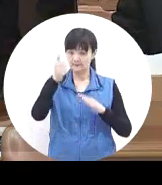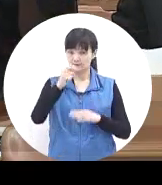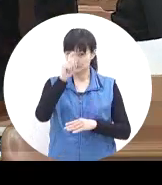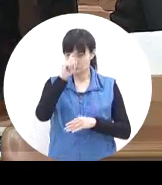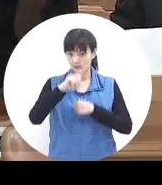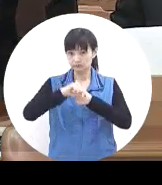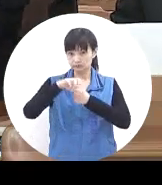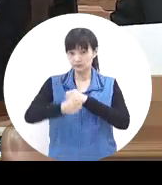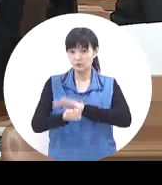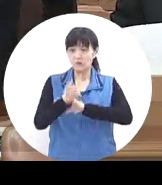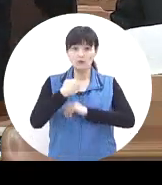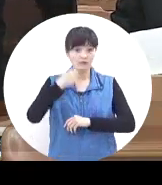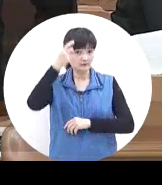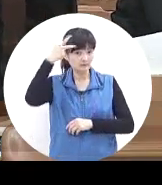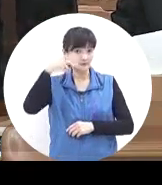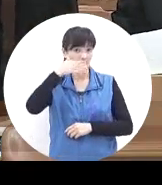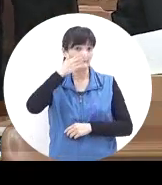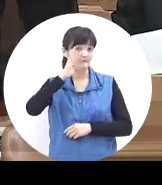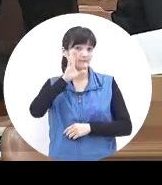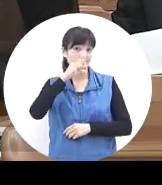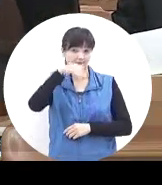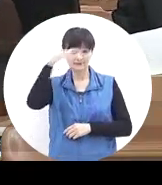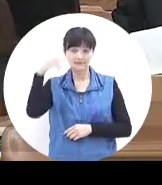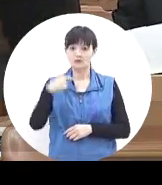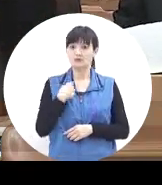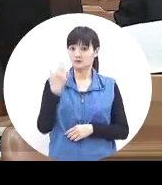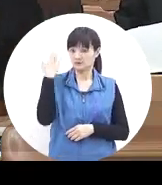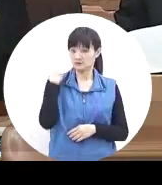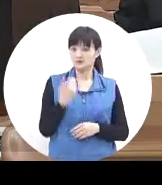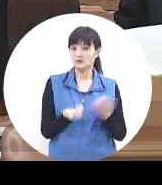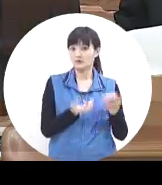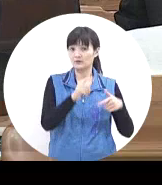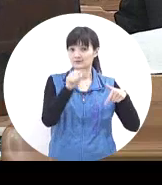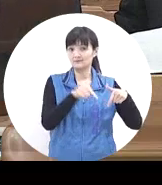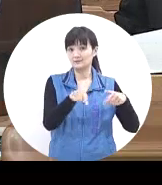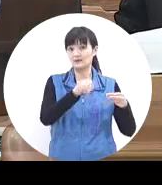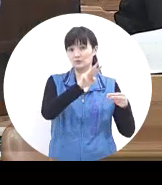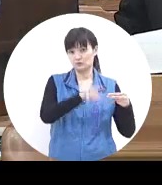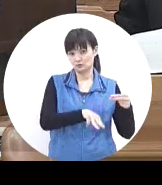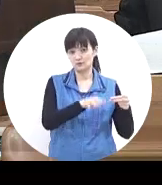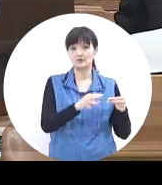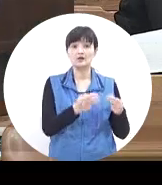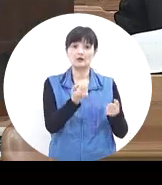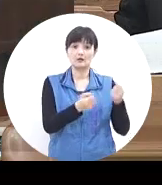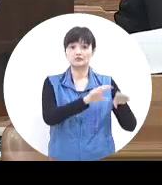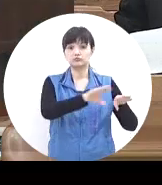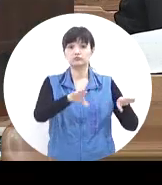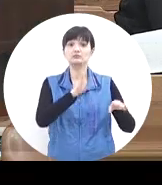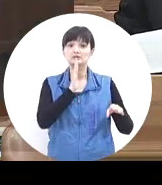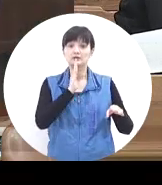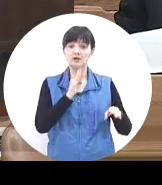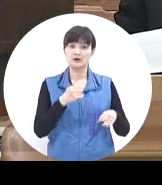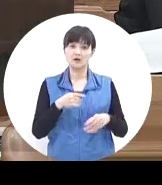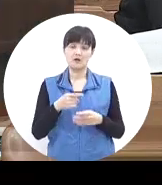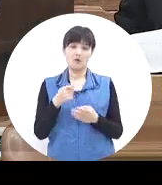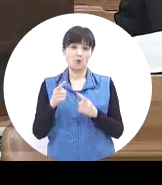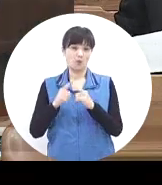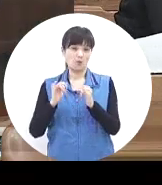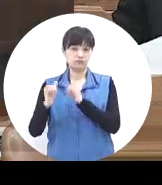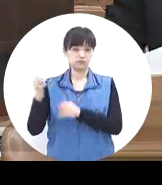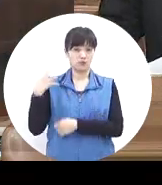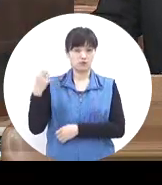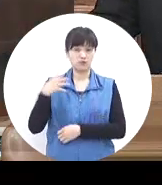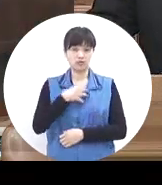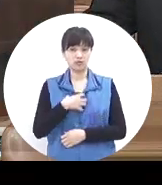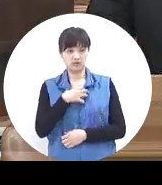们新庄泰山很多以前温宅区就是做停车，现在有几部几千部的车，很多百姓来讲一位难求。那他们使用者